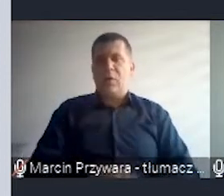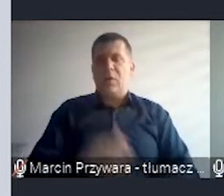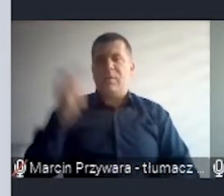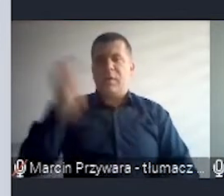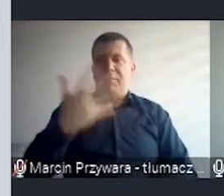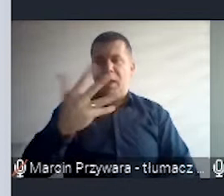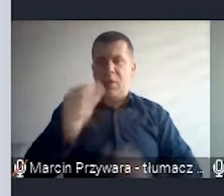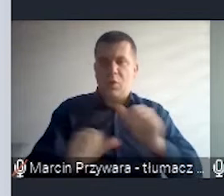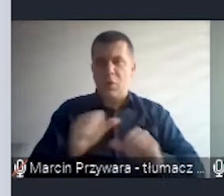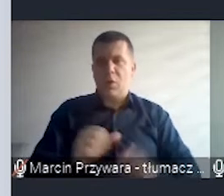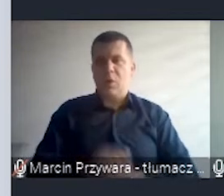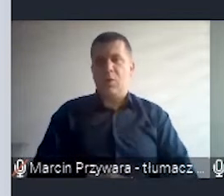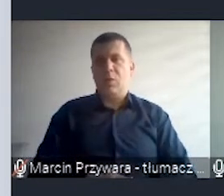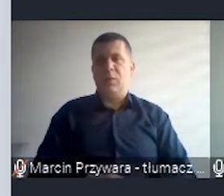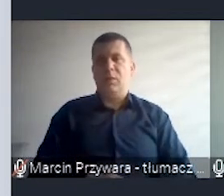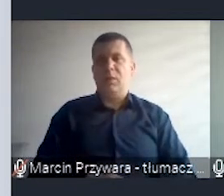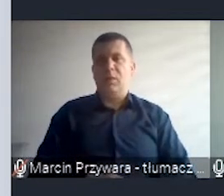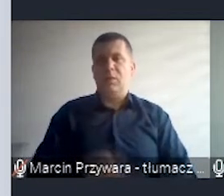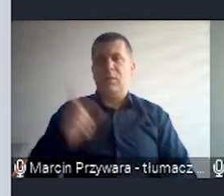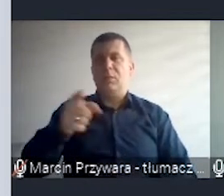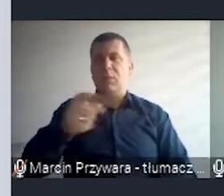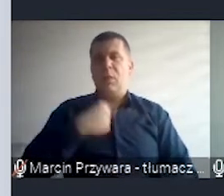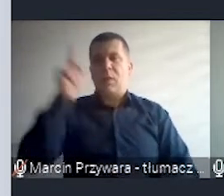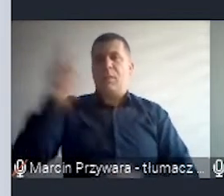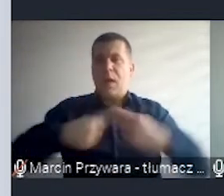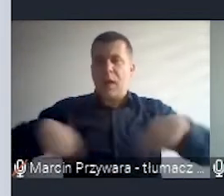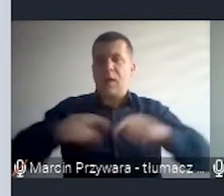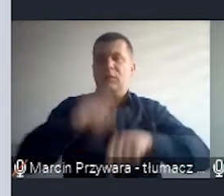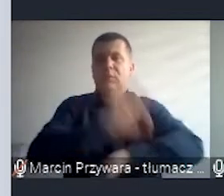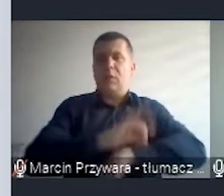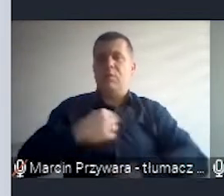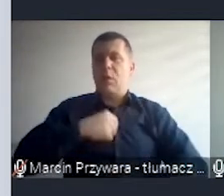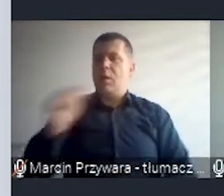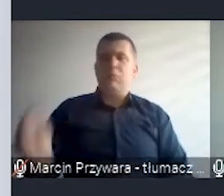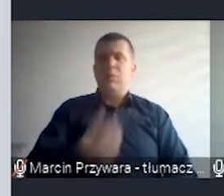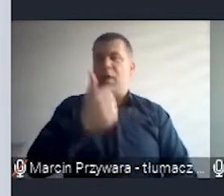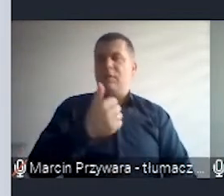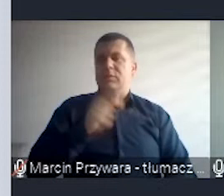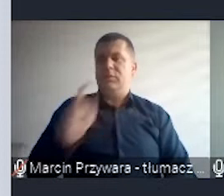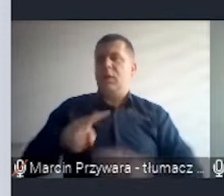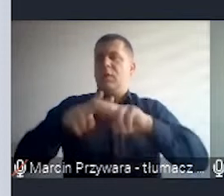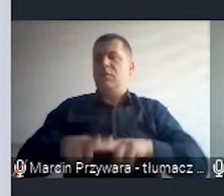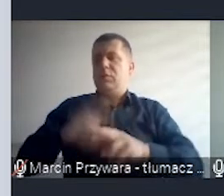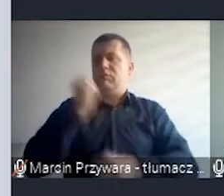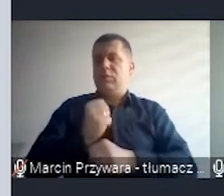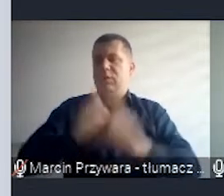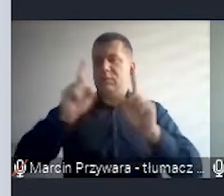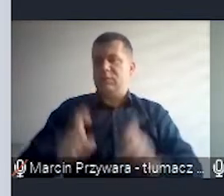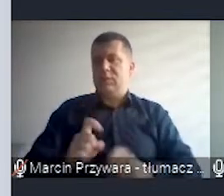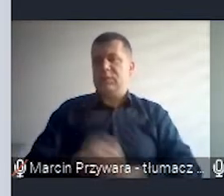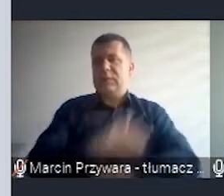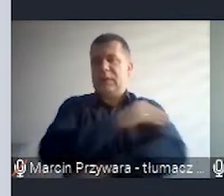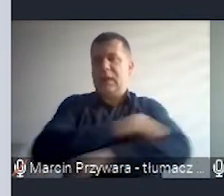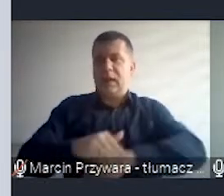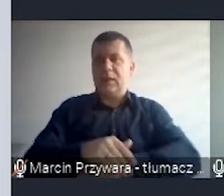2004-2005 roku, kiedy tam realizowałem projekty. To były moje pierwsze kroki w funduszach, zresztą za